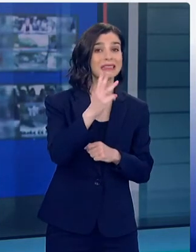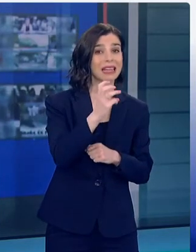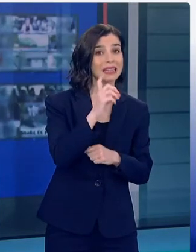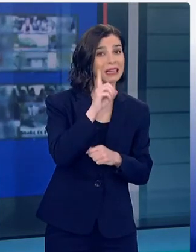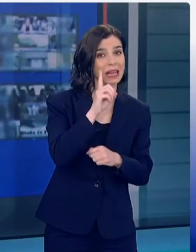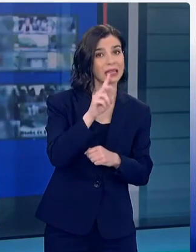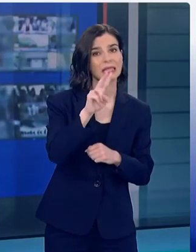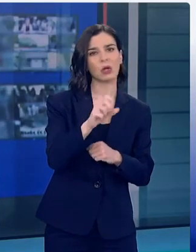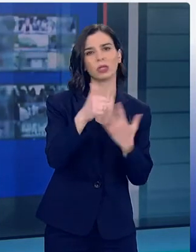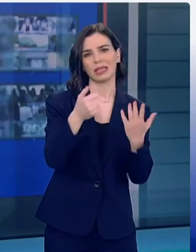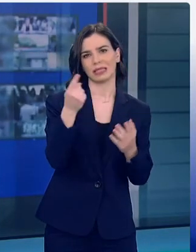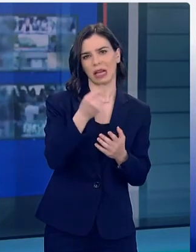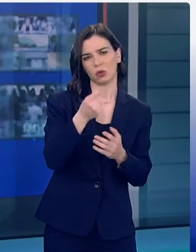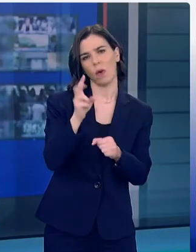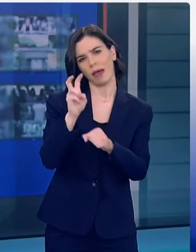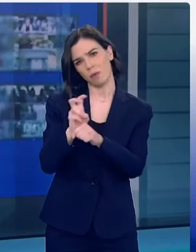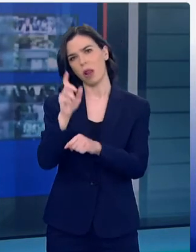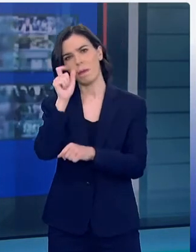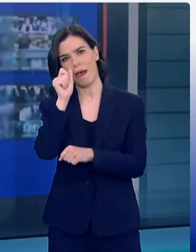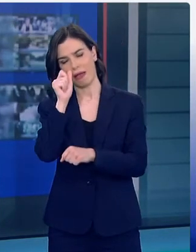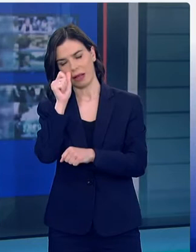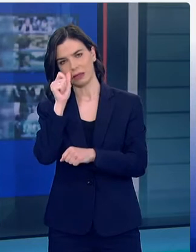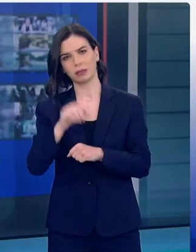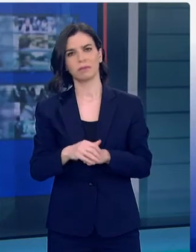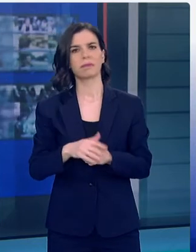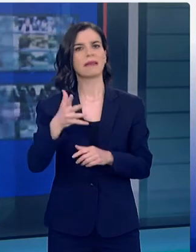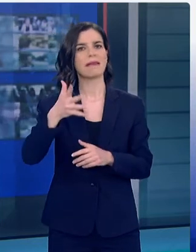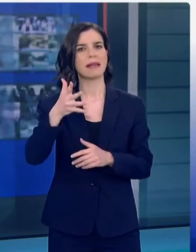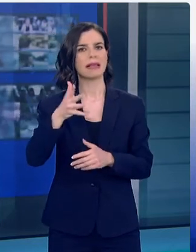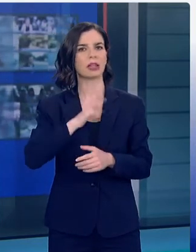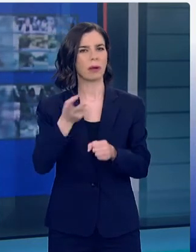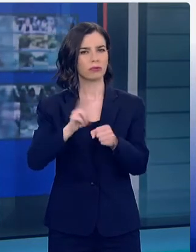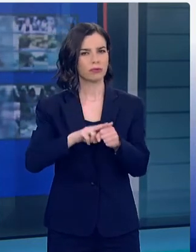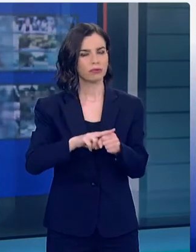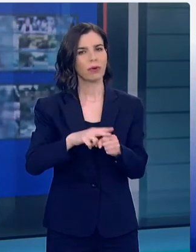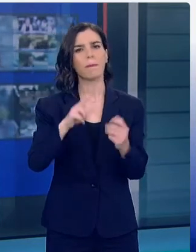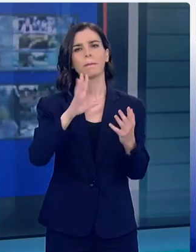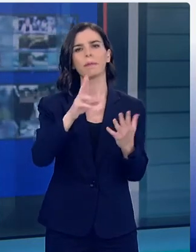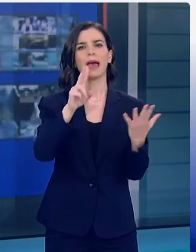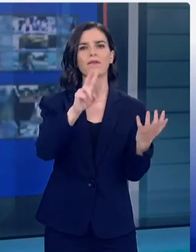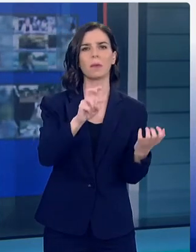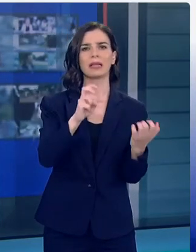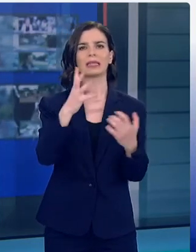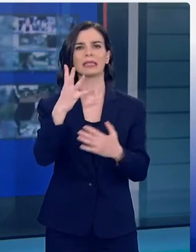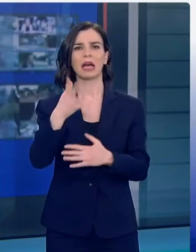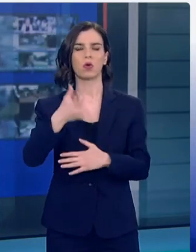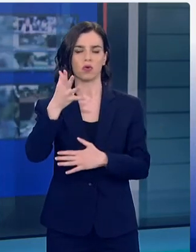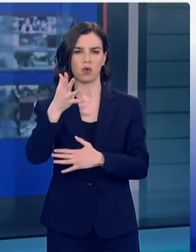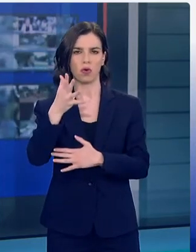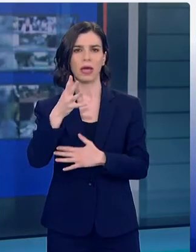το 26%, και οι υπόλοιποι ήταν άντρες. Η διάμεση ηλικία των θανόντων συμπολιτών μας ήταν τα 74 έτη και